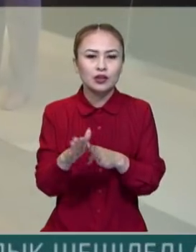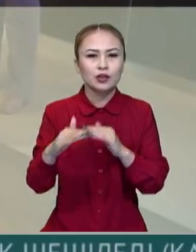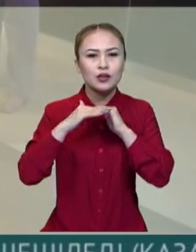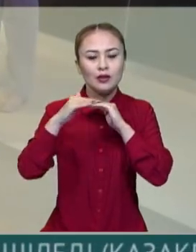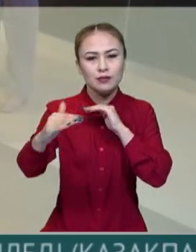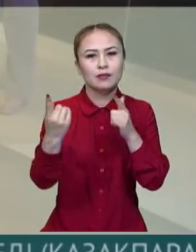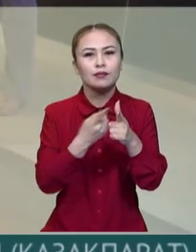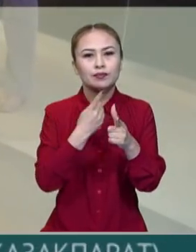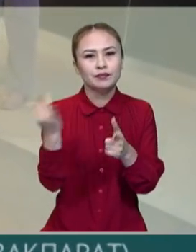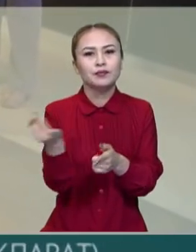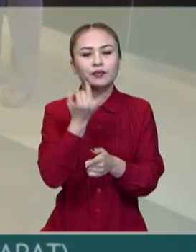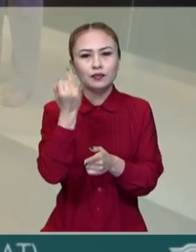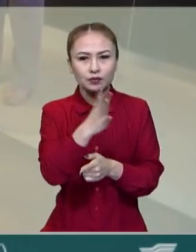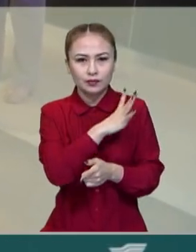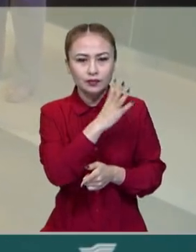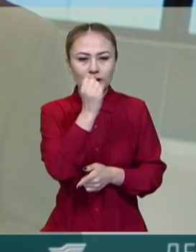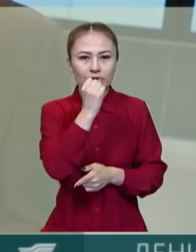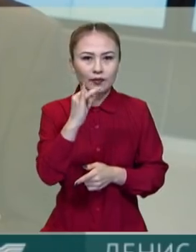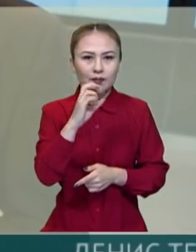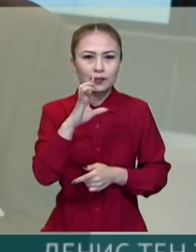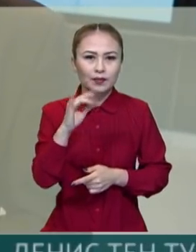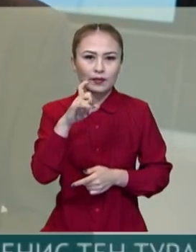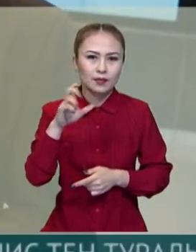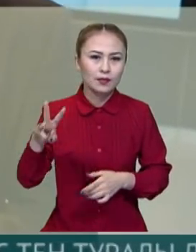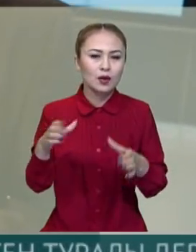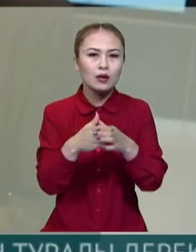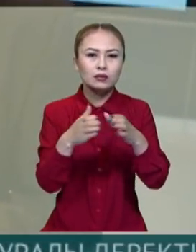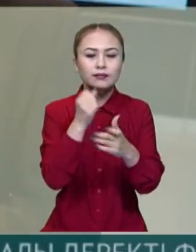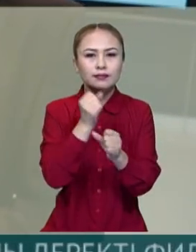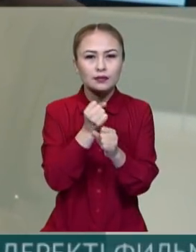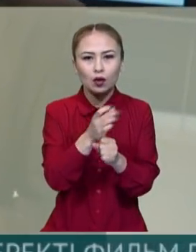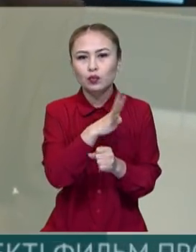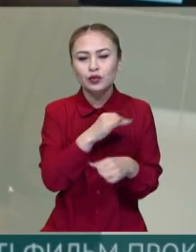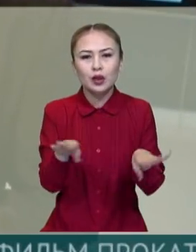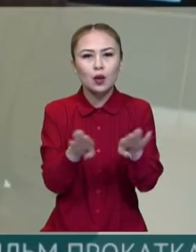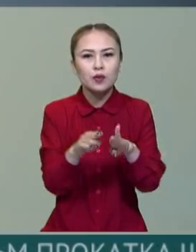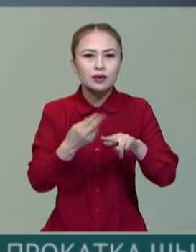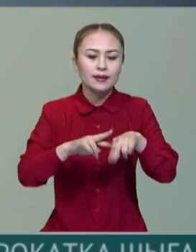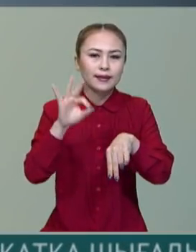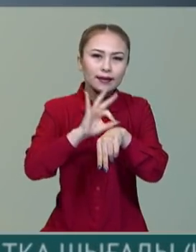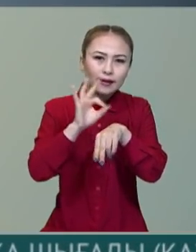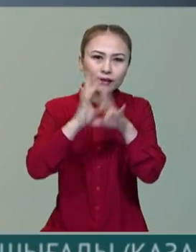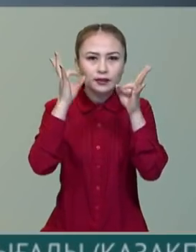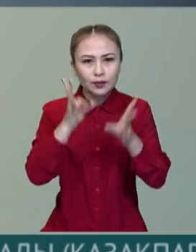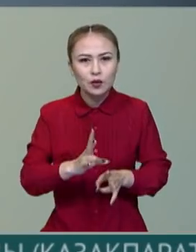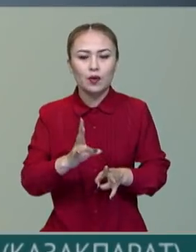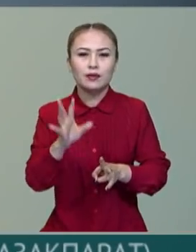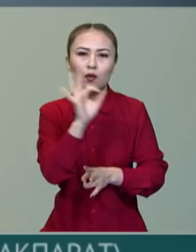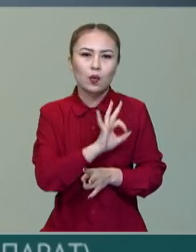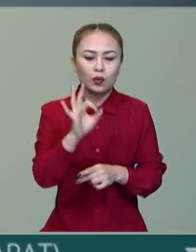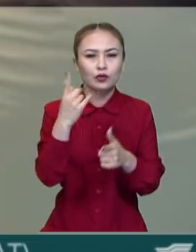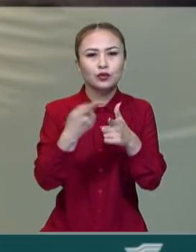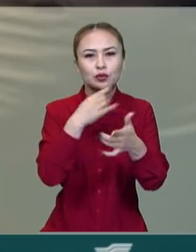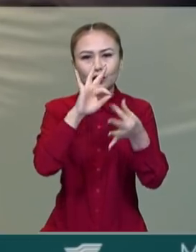мүмкіндіктері жерлестеріміздің аса қызығушылығын туғызған. IBM компаниясы жасаған бұл жүйеге науқастың дерті мен емдеу